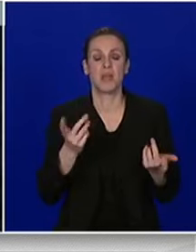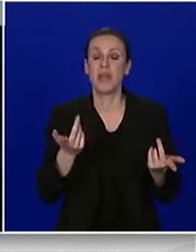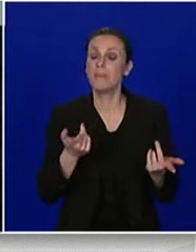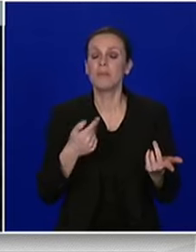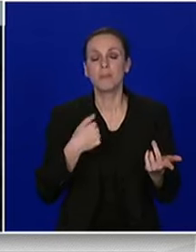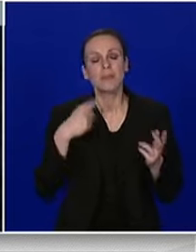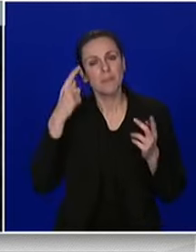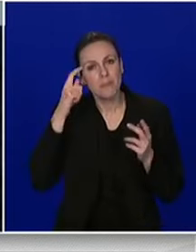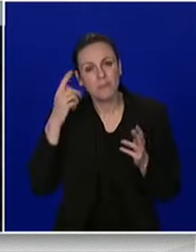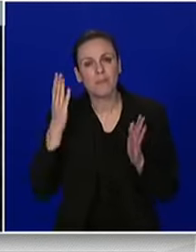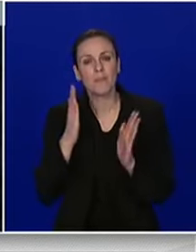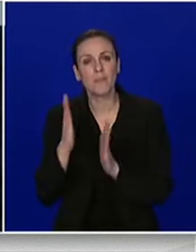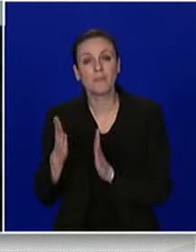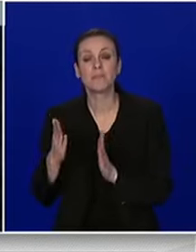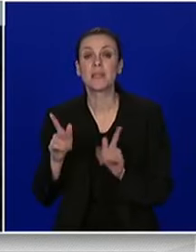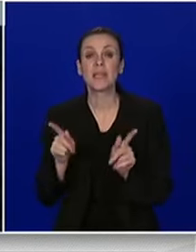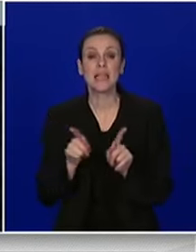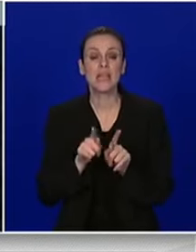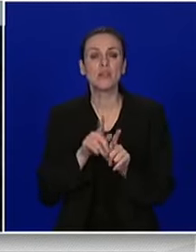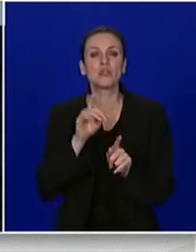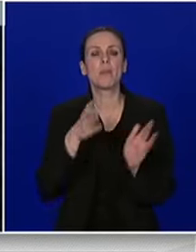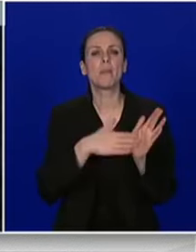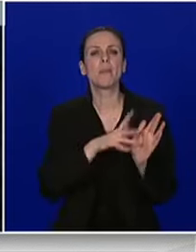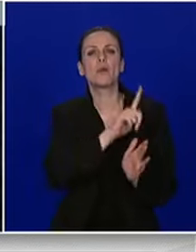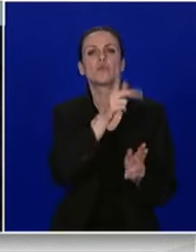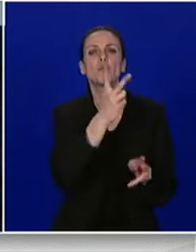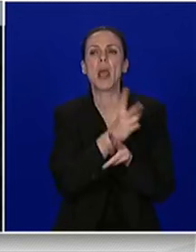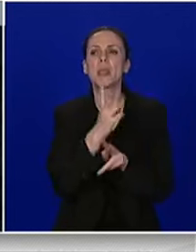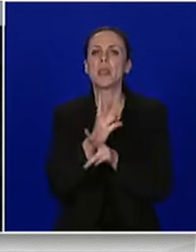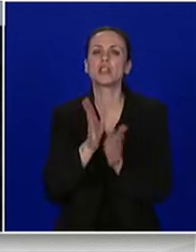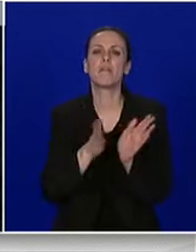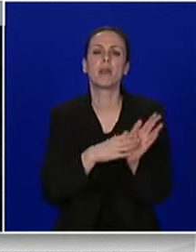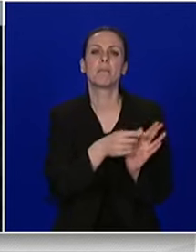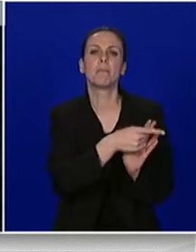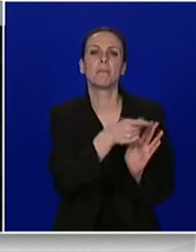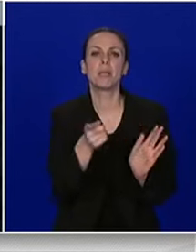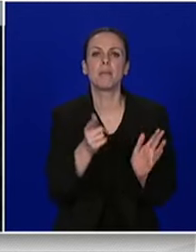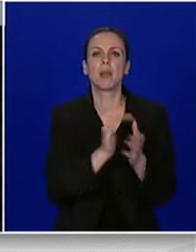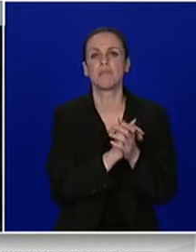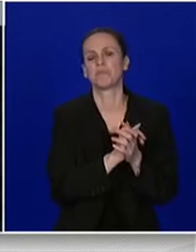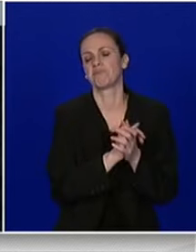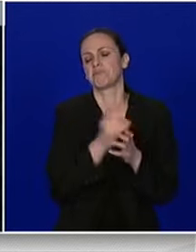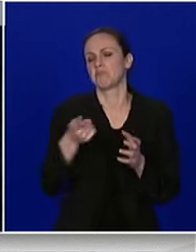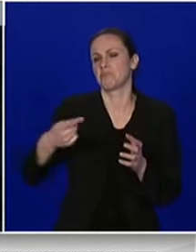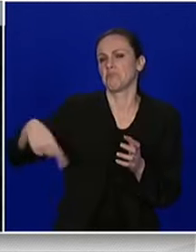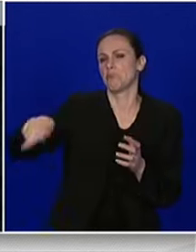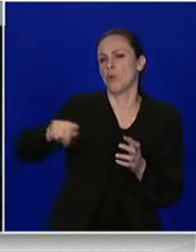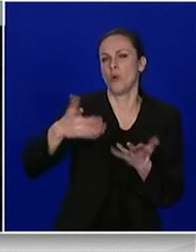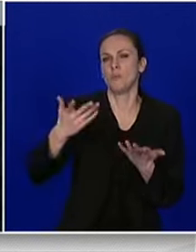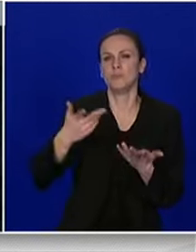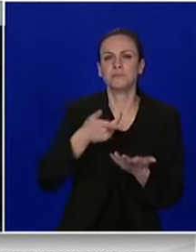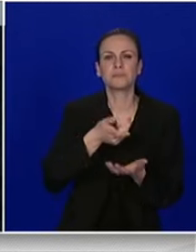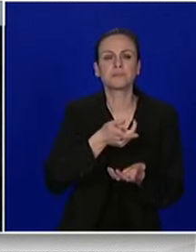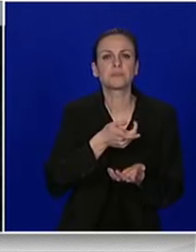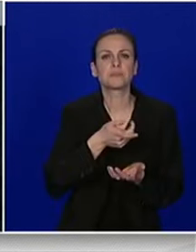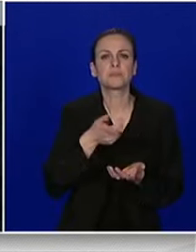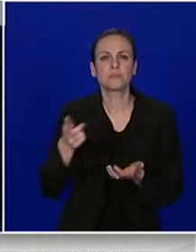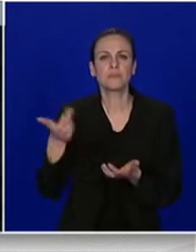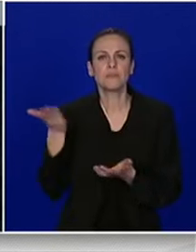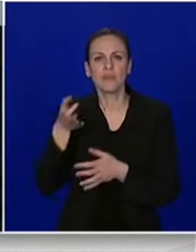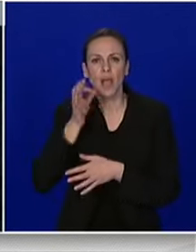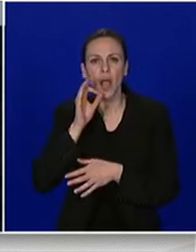Pogotovo kad nam se daje primjer nekih zemalja gdje njihovi kolege zapravo ne rade praktički